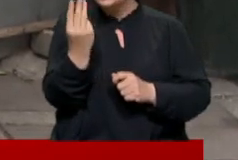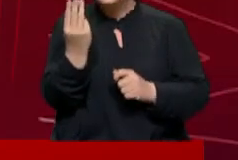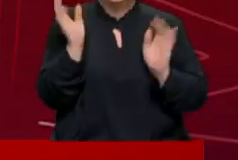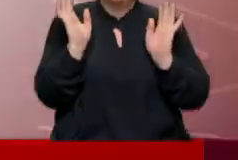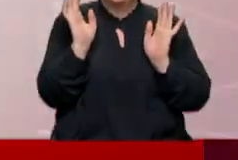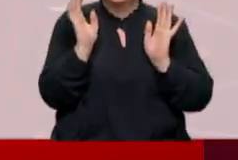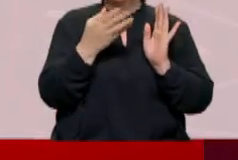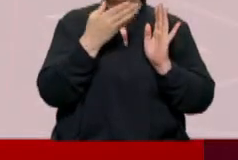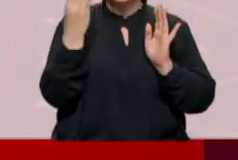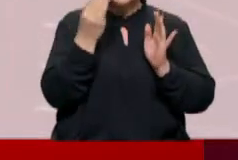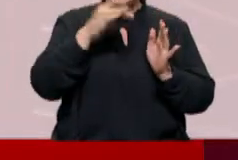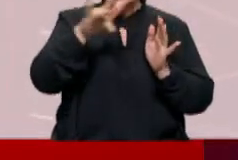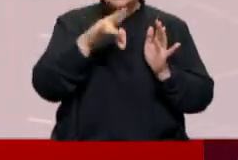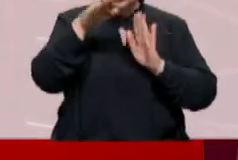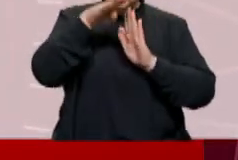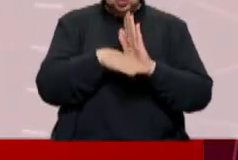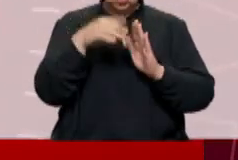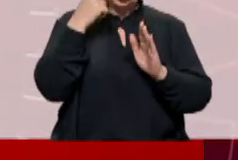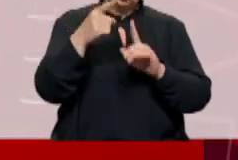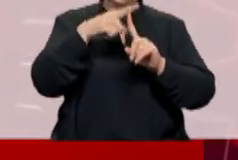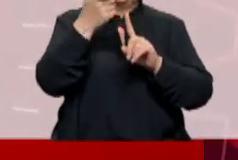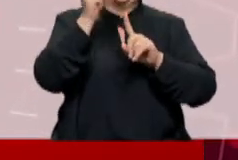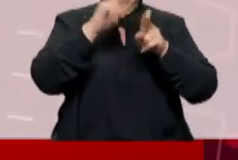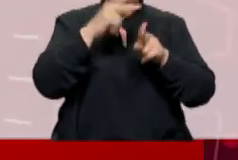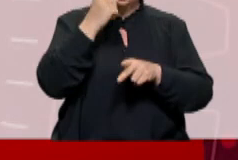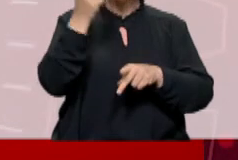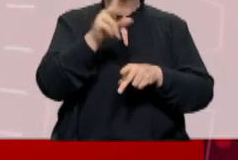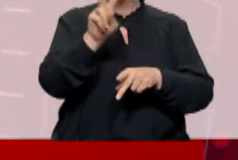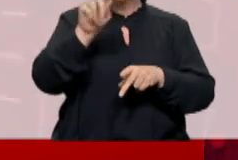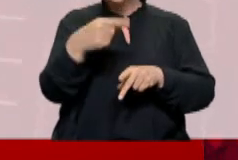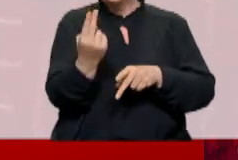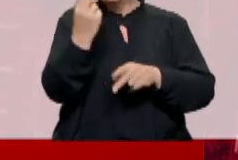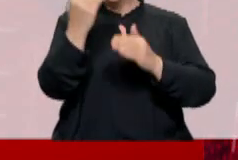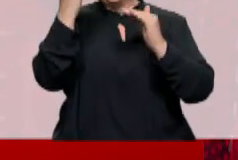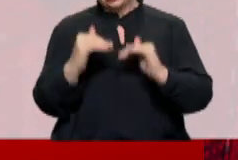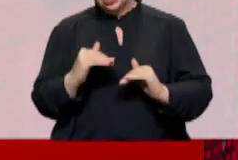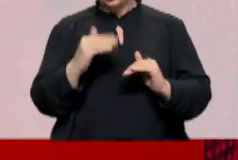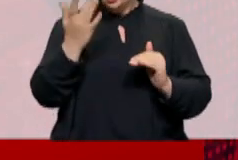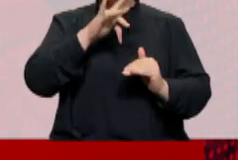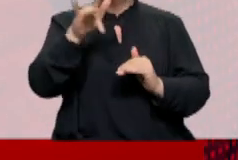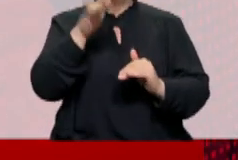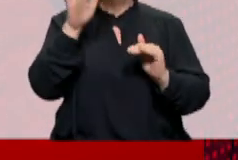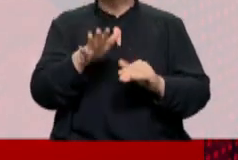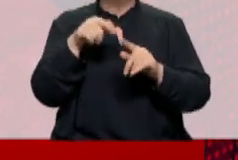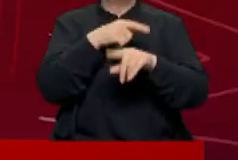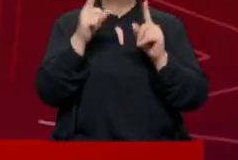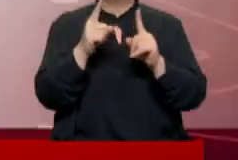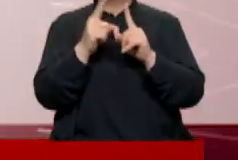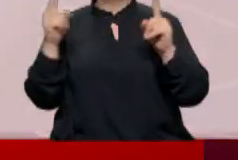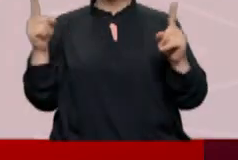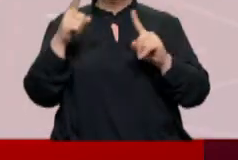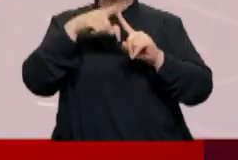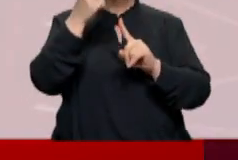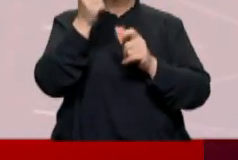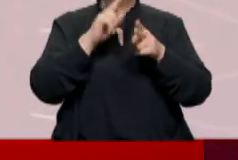alıyoruz. Gençlerde de işsizlik düştü TÜİK'e göre %20,7'ye geriledi. Üstelik işsiz kalma süresi de uzuyor.